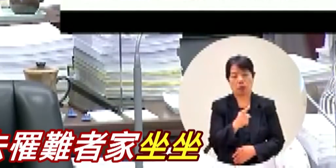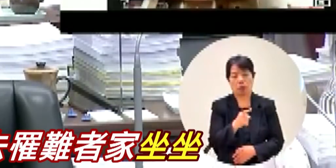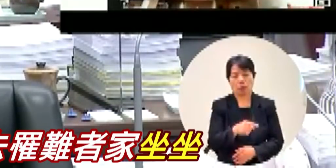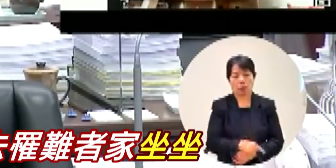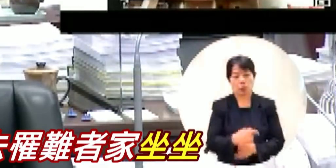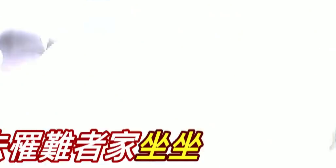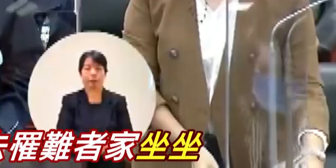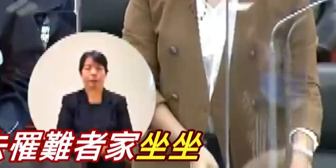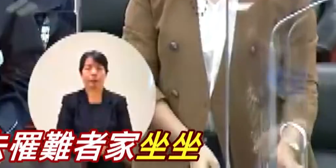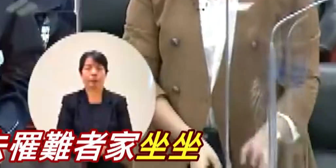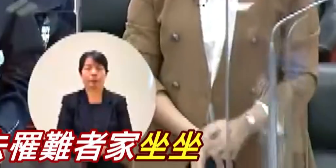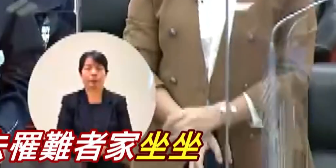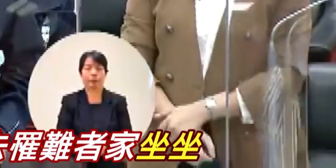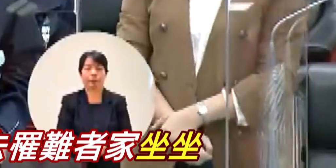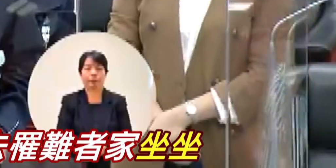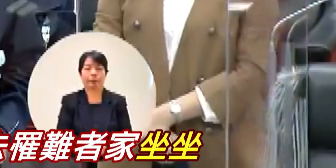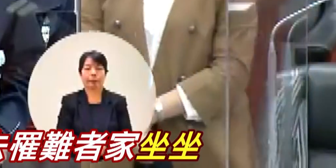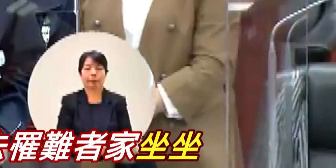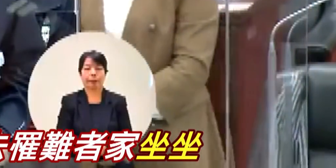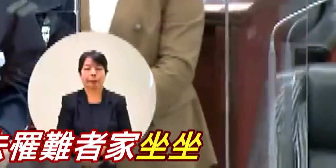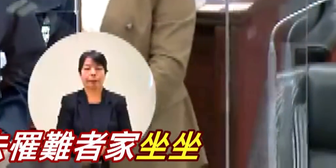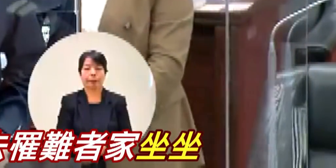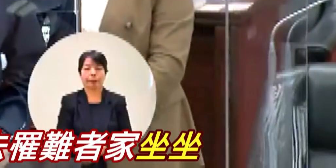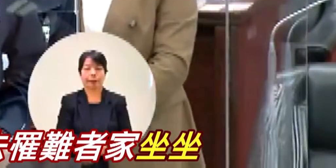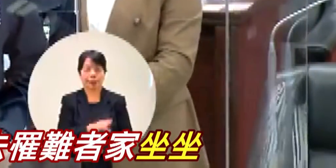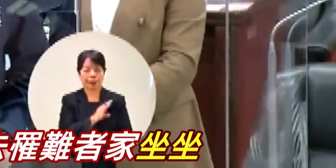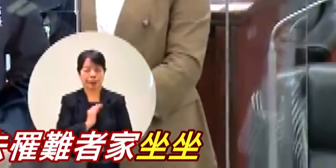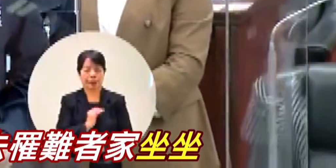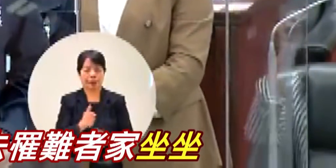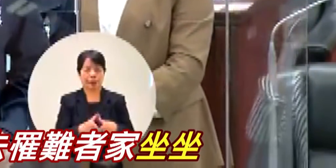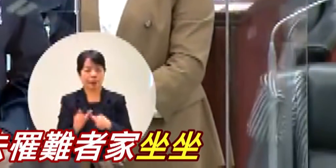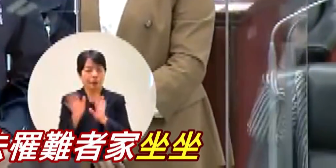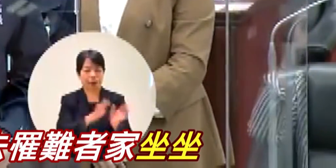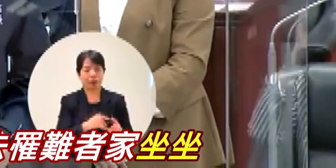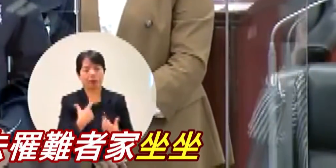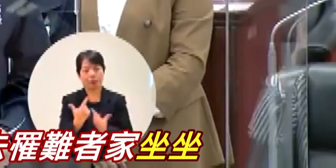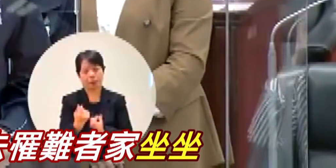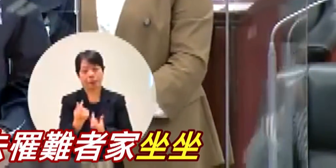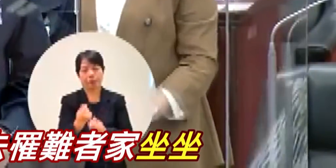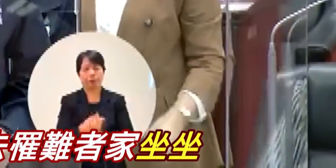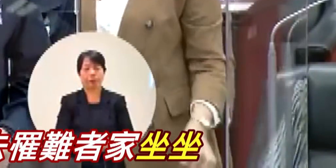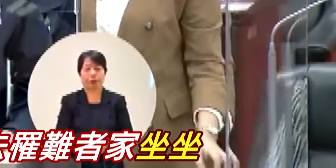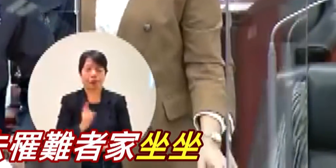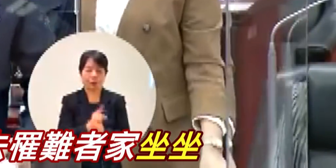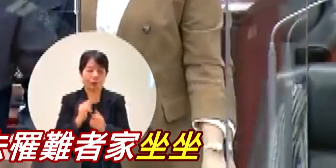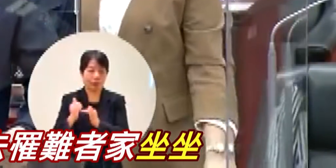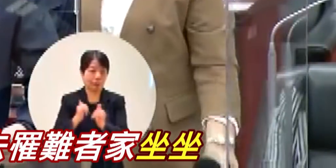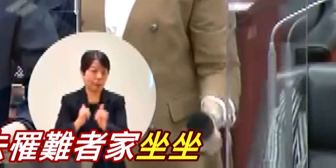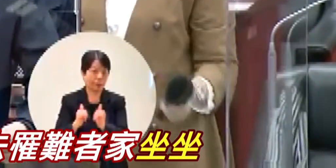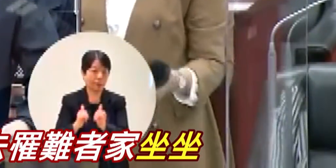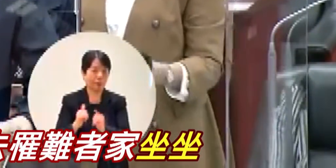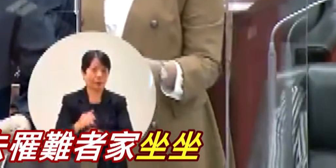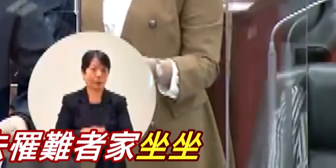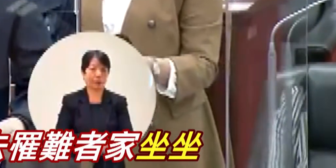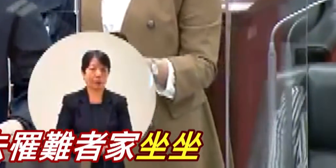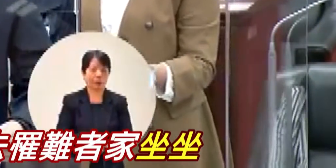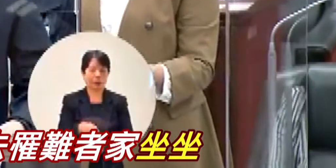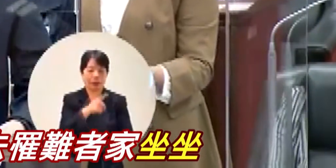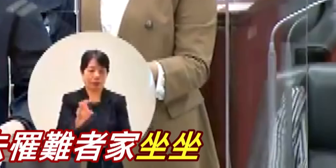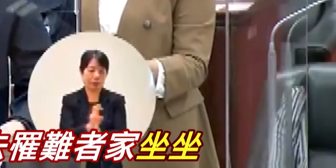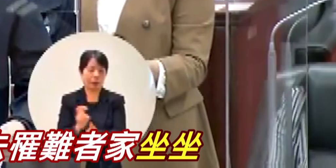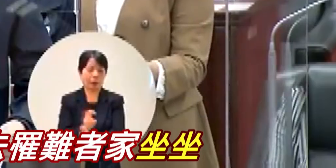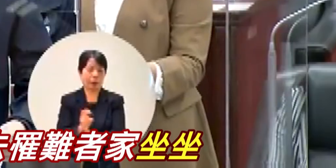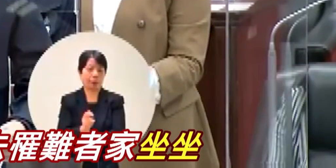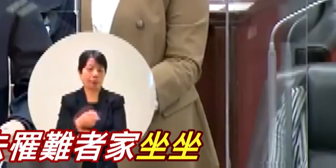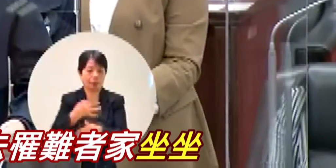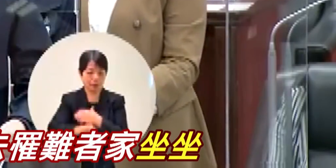极的作为。 我想邱议员的心情应该跟我一样了哈，这个市民的没有照顾好，这个